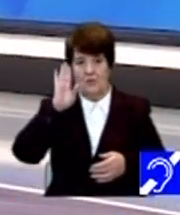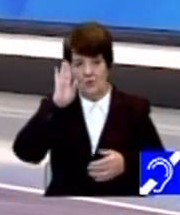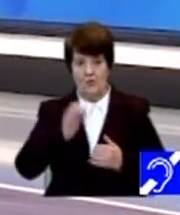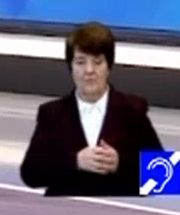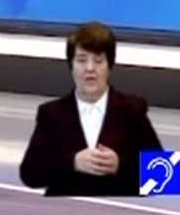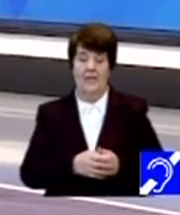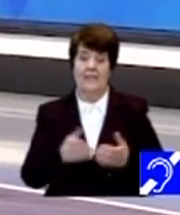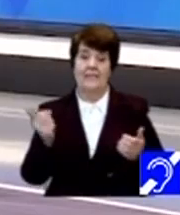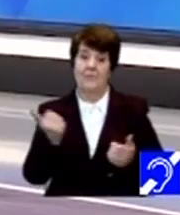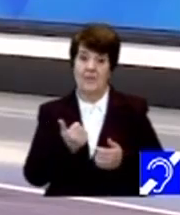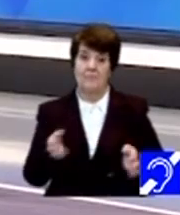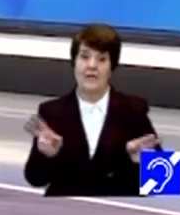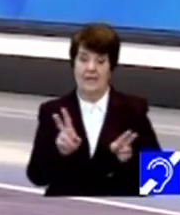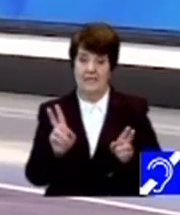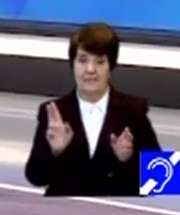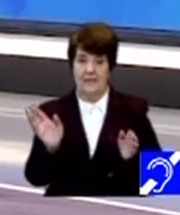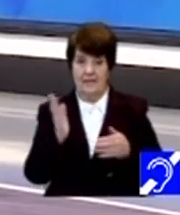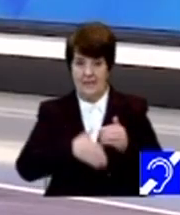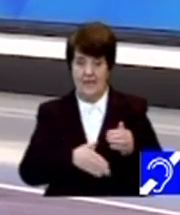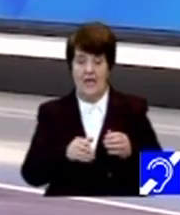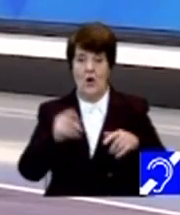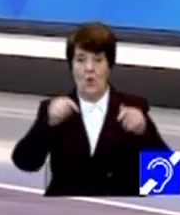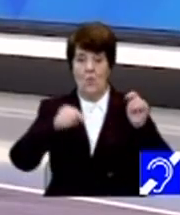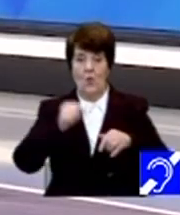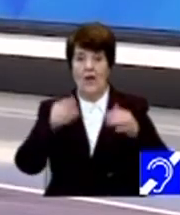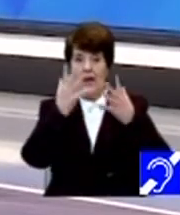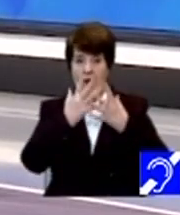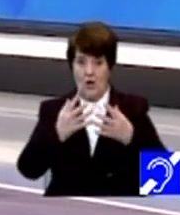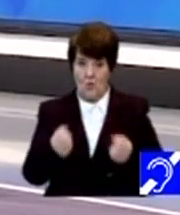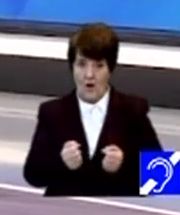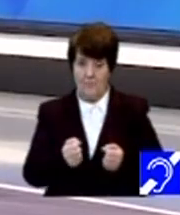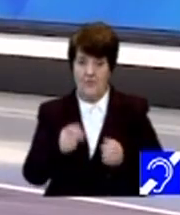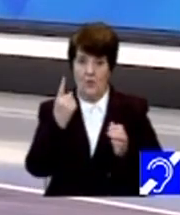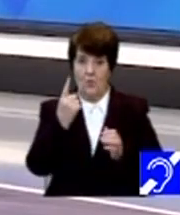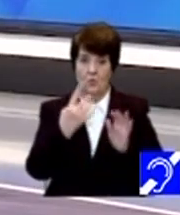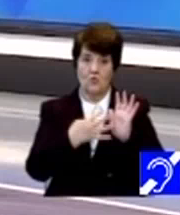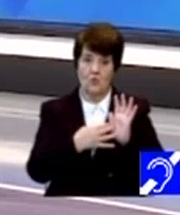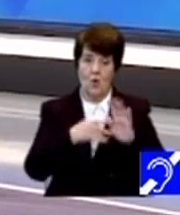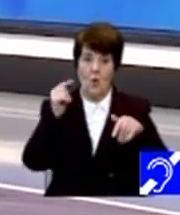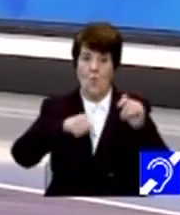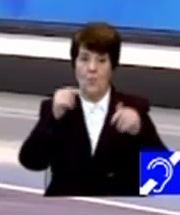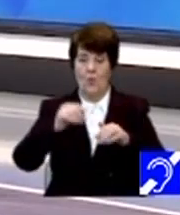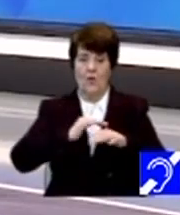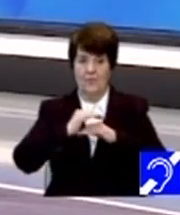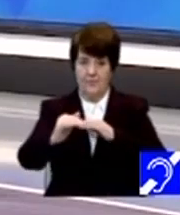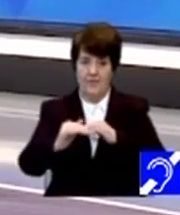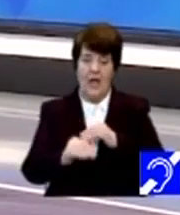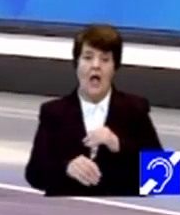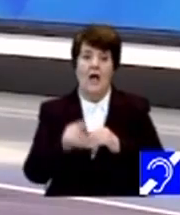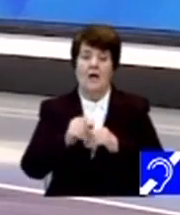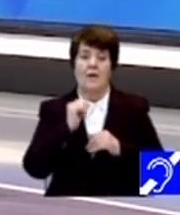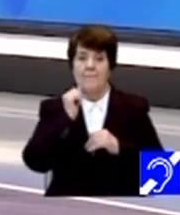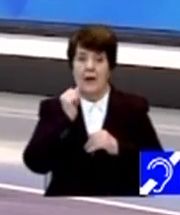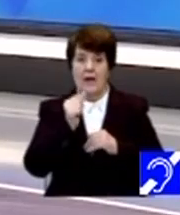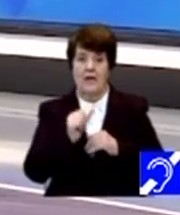Doamnelor, domnilor, bun găsit! Săptămâna se încheie cu vreme ploioasă. La noapte, valorile vor oscila între 1 și 9 grade cu ploi pe arii